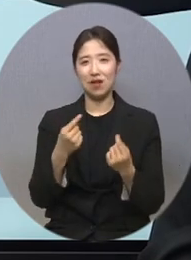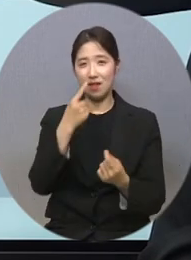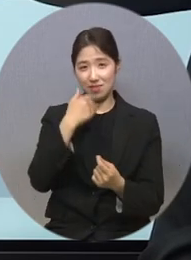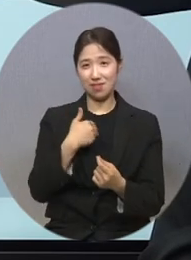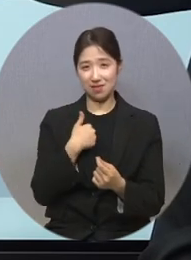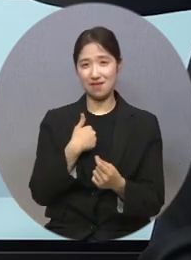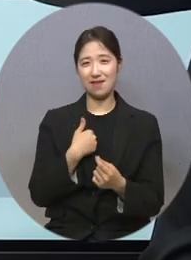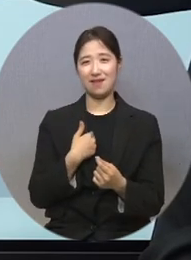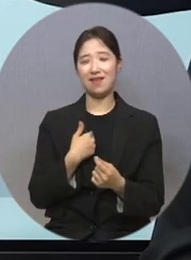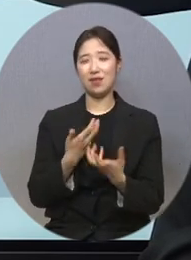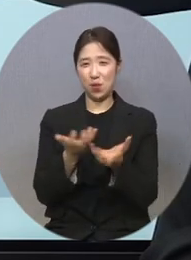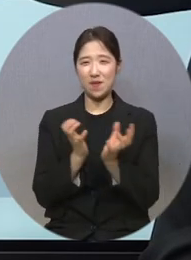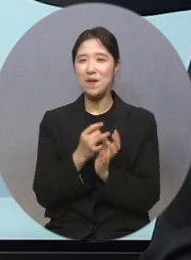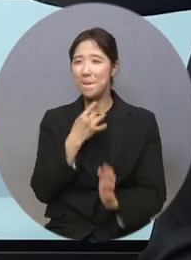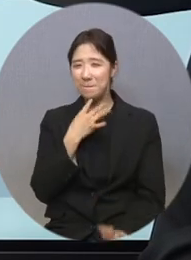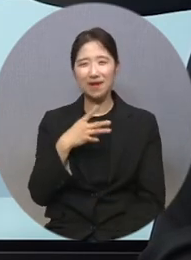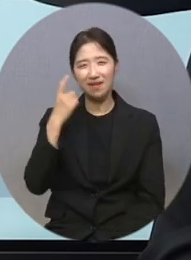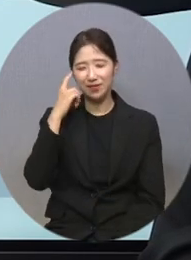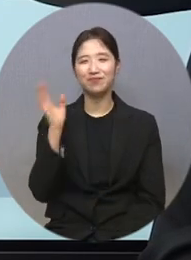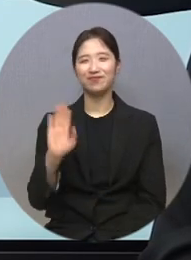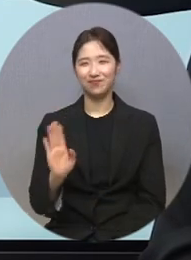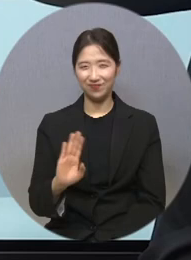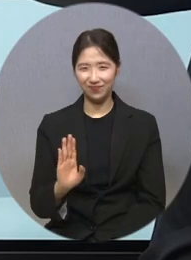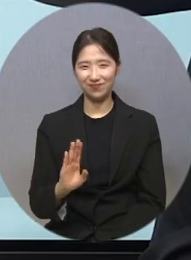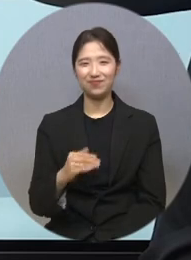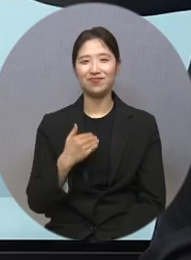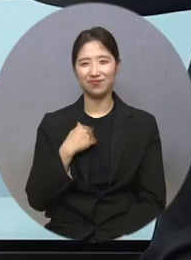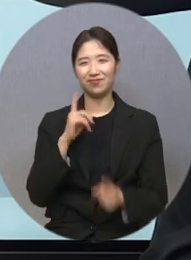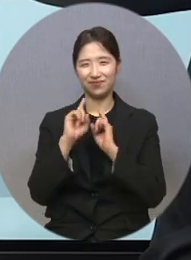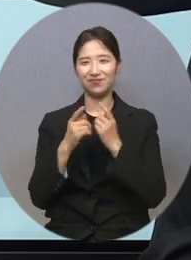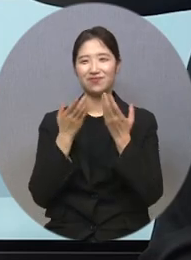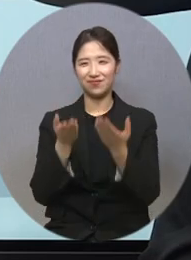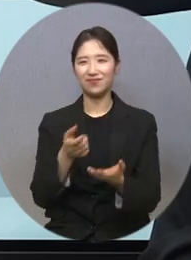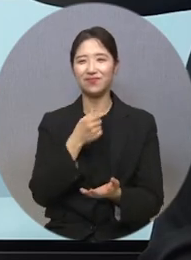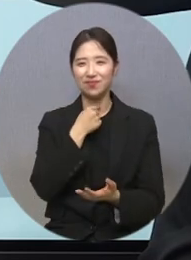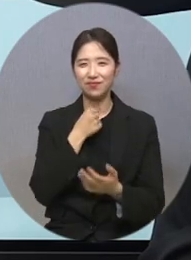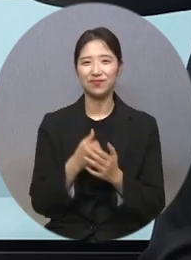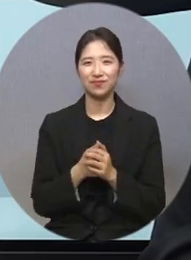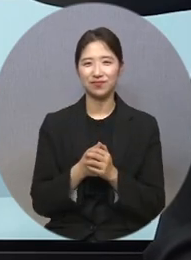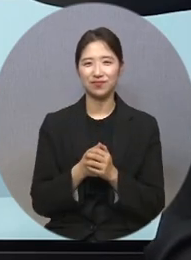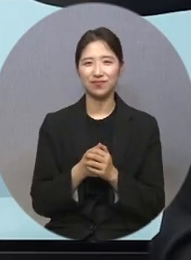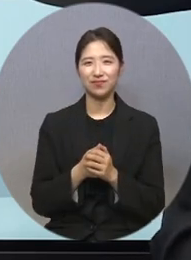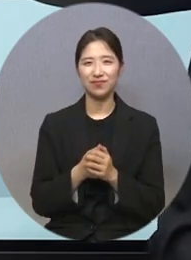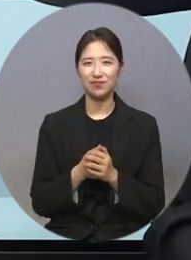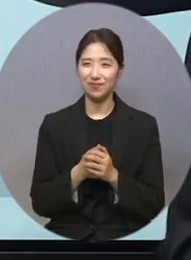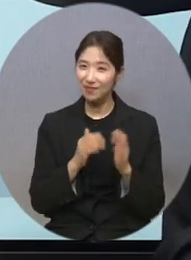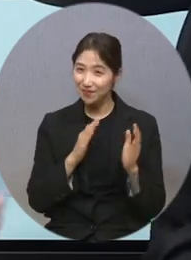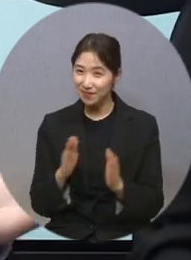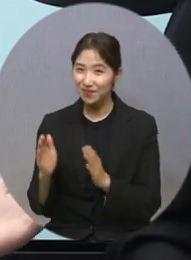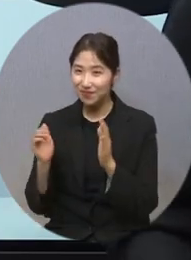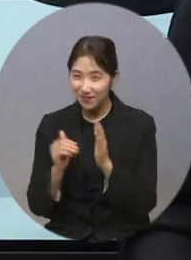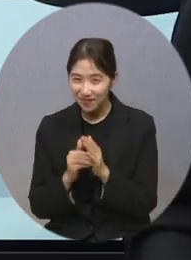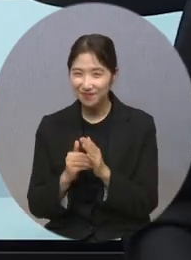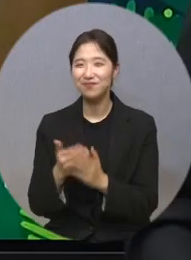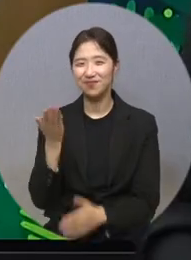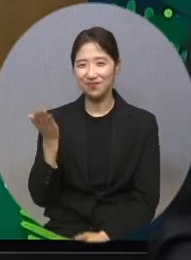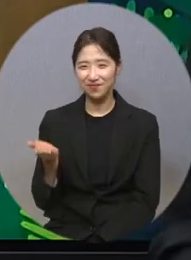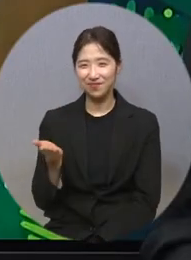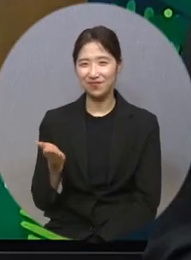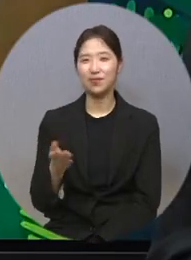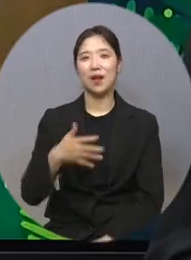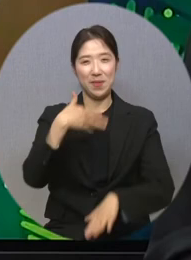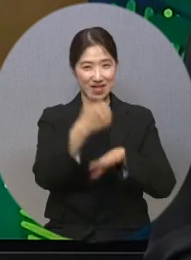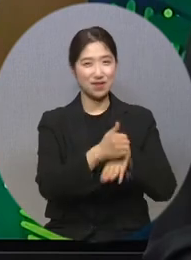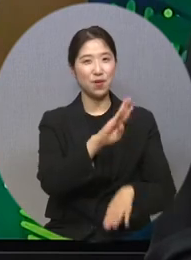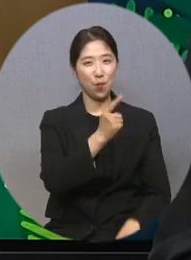제가 속한 단체만의 문제가 아니다 그런 얘기를 다시 한번 꼭 저도 말씀드리고 싶었습니다. 준비되셨어요? 네, 우리 민지님. 그 다음에 우리